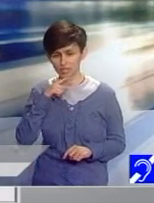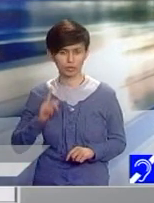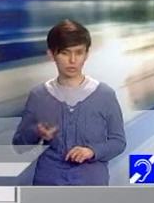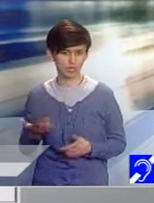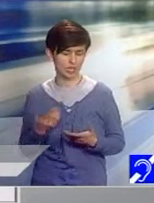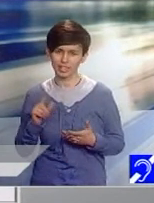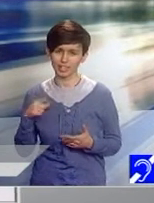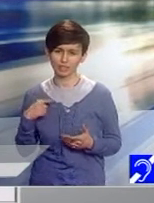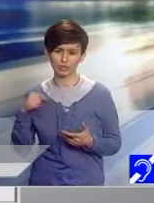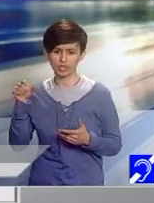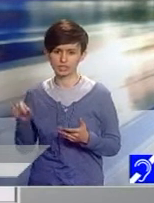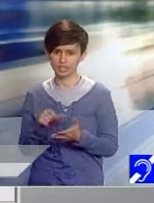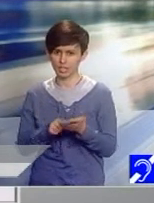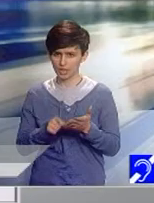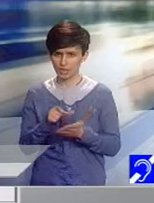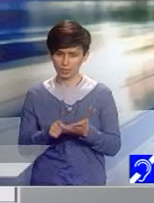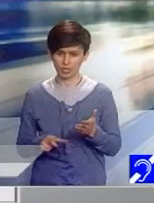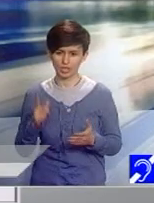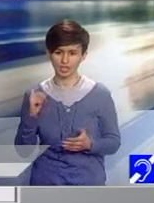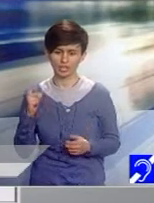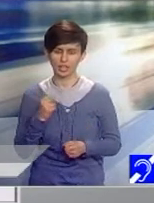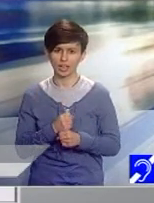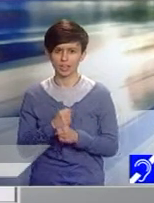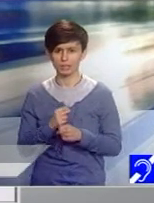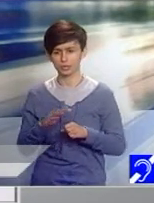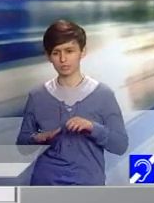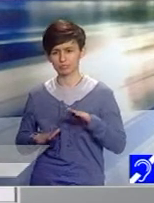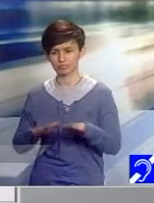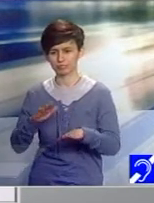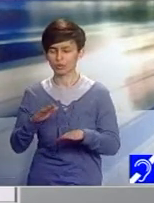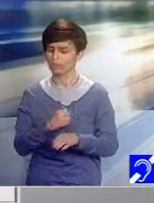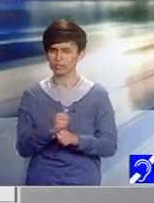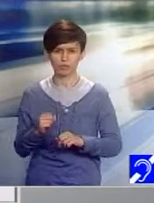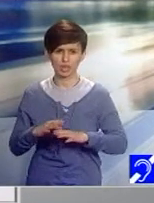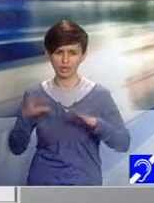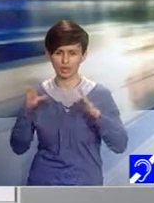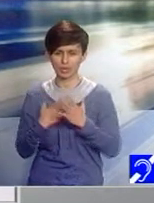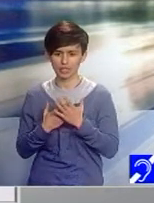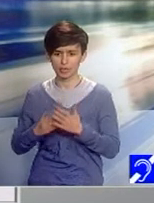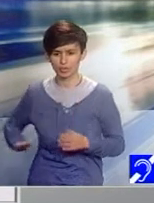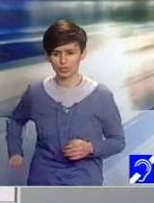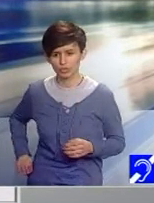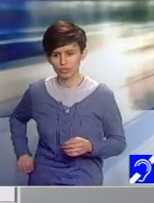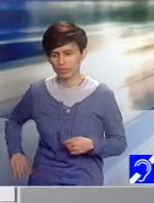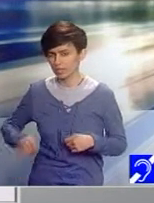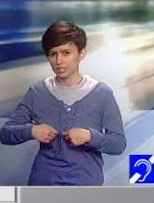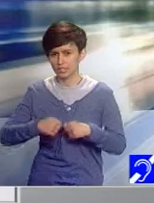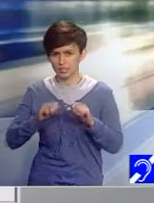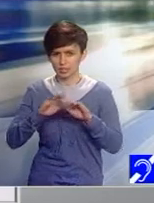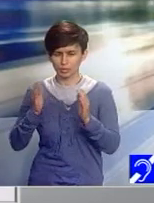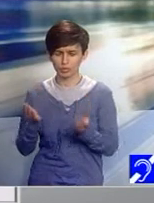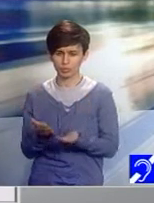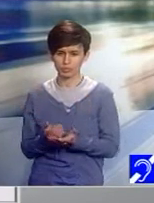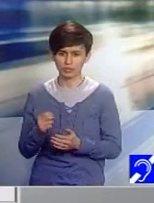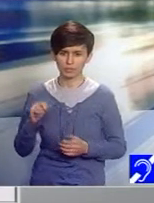poetă, dar a făcut un pas imens pentru femeile din toată lumea, primul